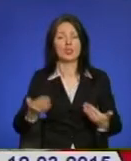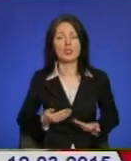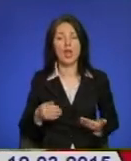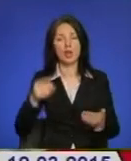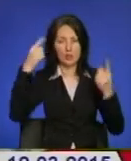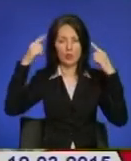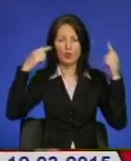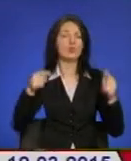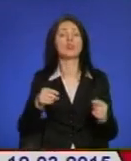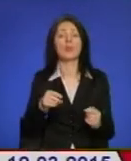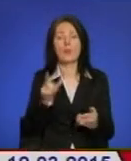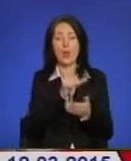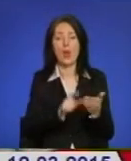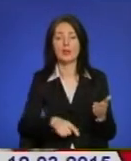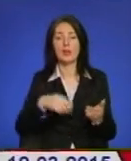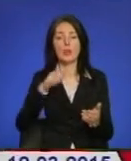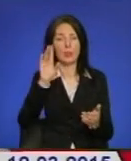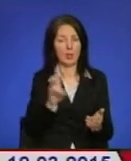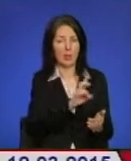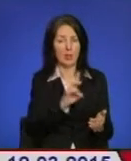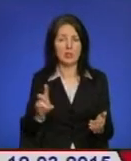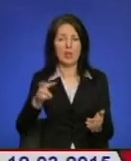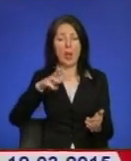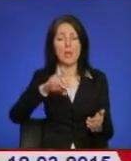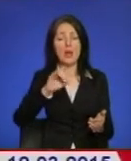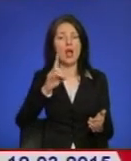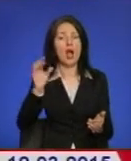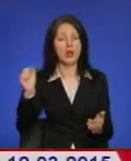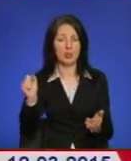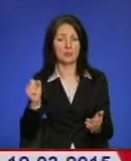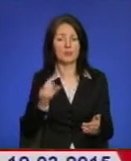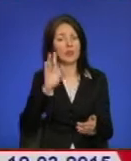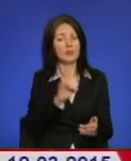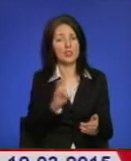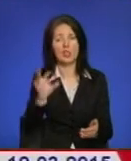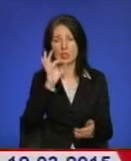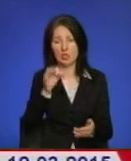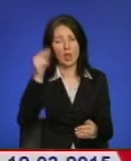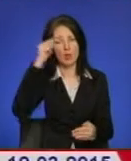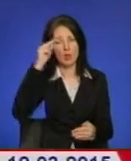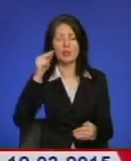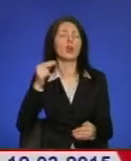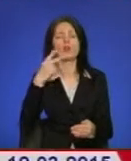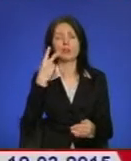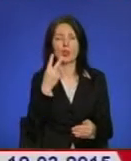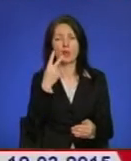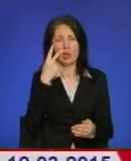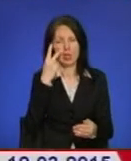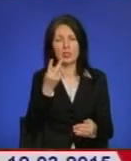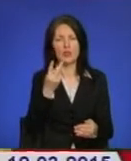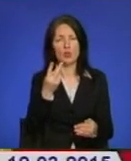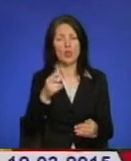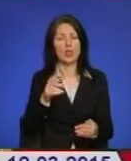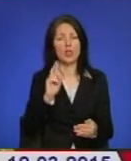отець Михаїл Шевченків священник зауважив вивчаючи світогляд Кобзаря зрозумів Він був людиною великою